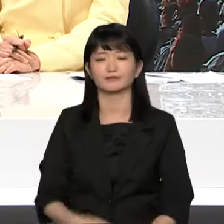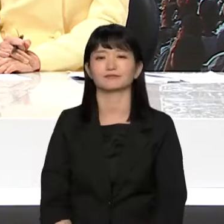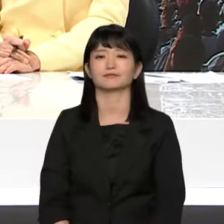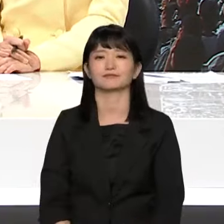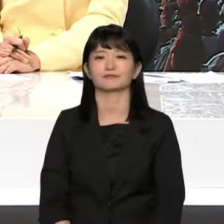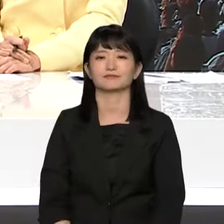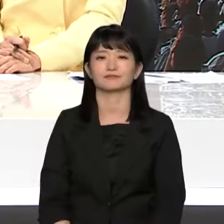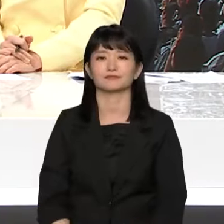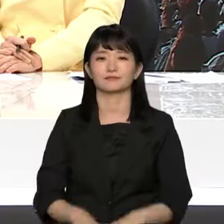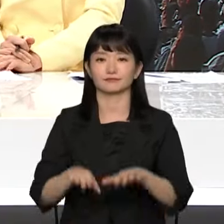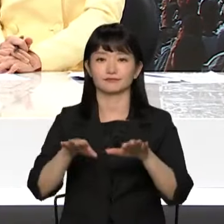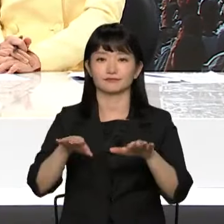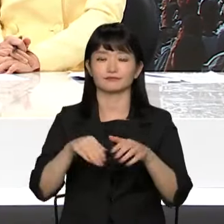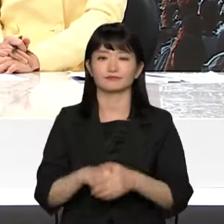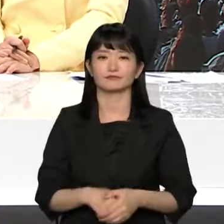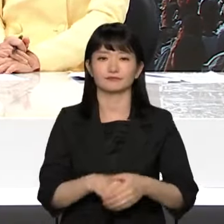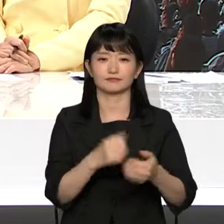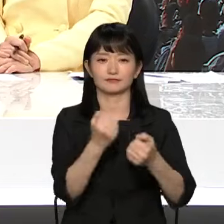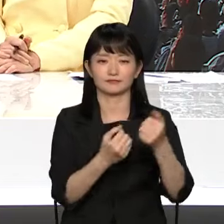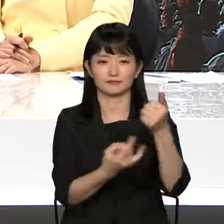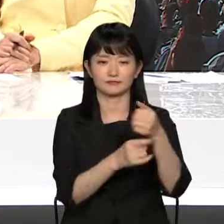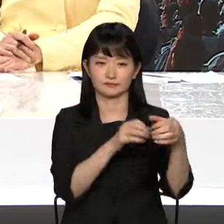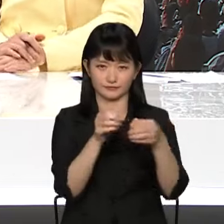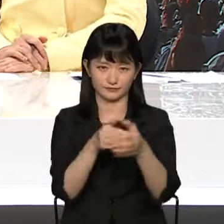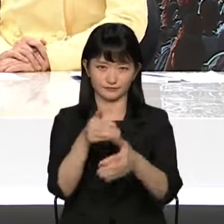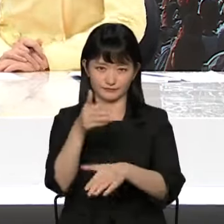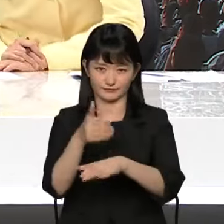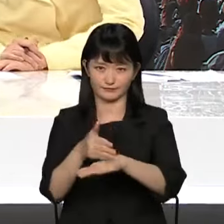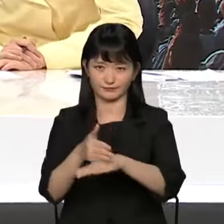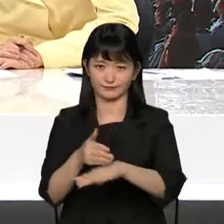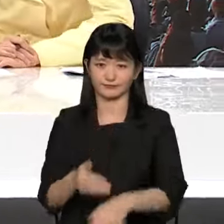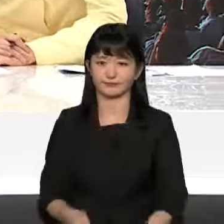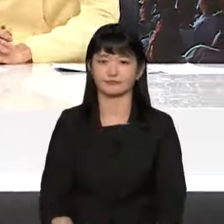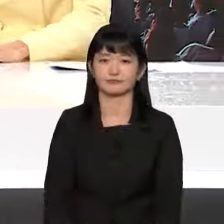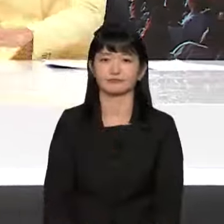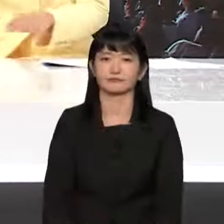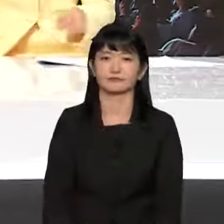하겠습니다. 네, 감사합니다. 네, 오늘 김선우 해설위원과 함께했습니다. 고맙습니다. 감사합니다.